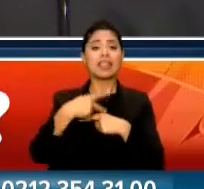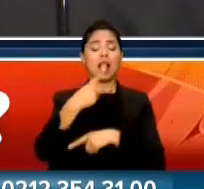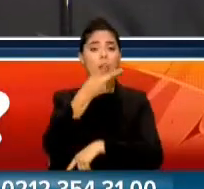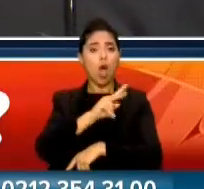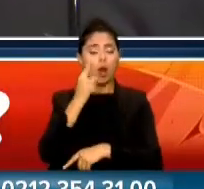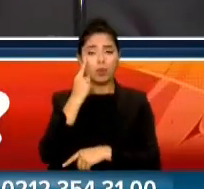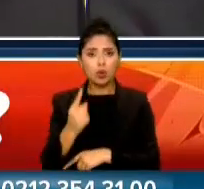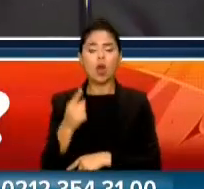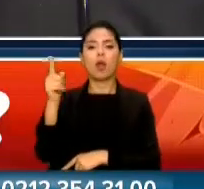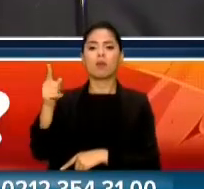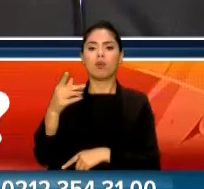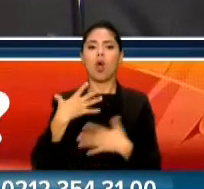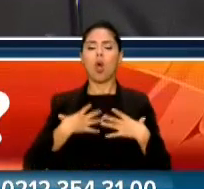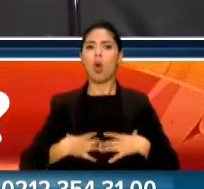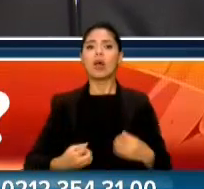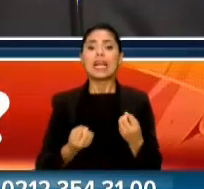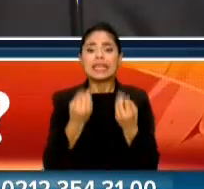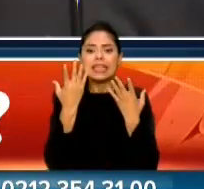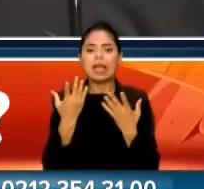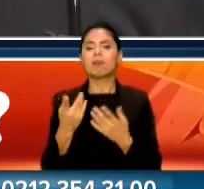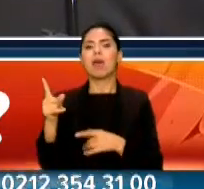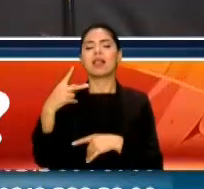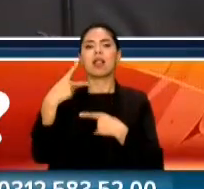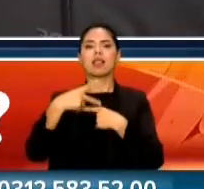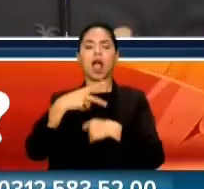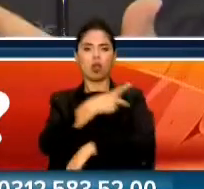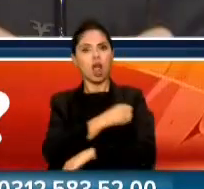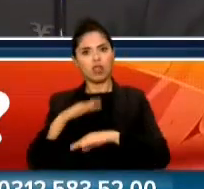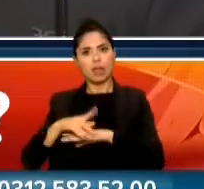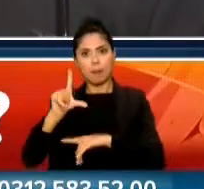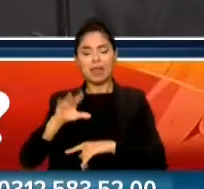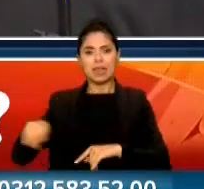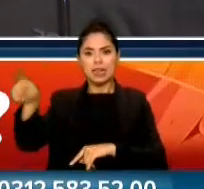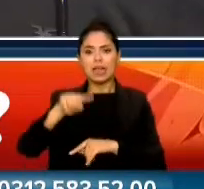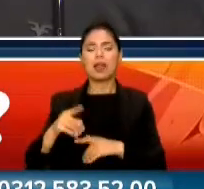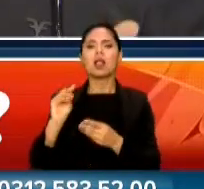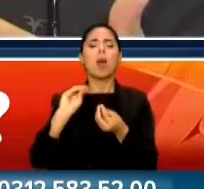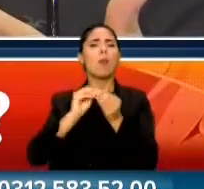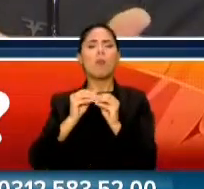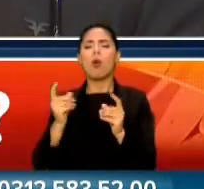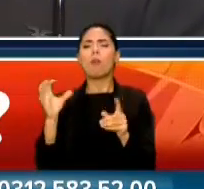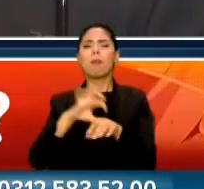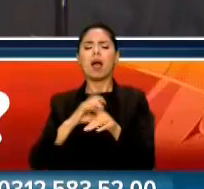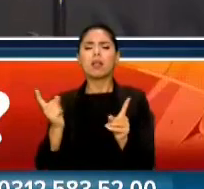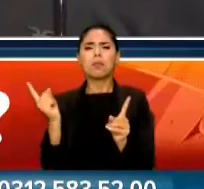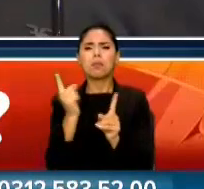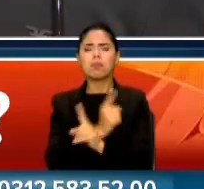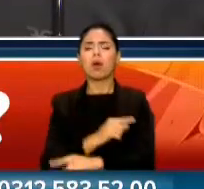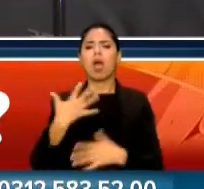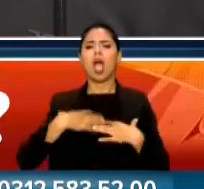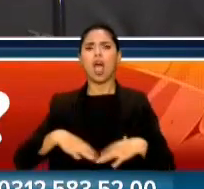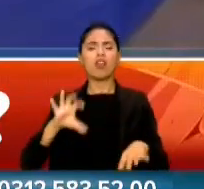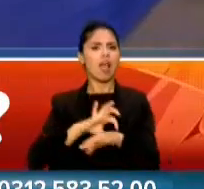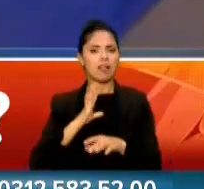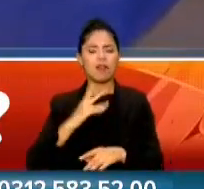bağlı oyunlar maalesef organ yetmezliği olanların kesinlikle yapılması gerekiyor bu şekilde gibi kestik o eski bir konak akciğer hastalığı